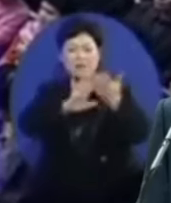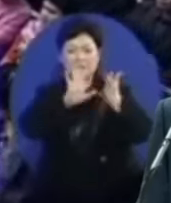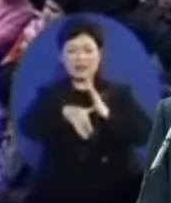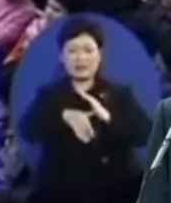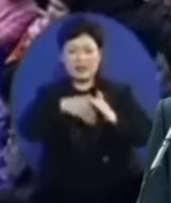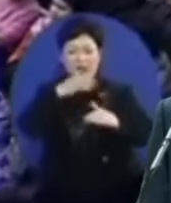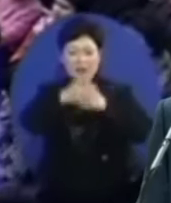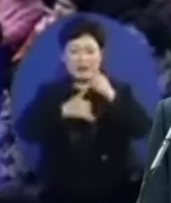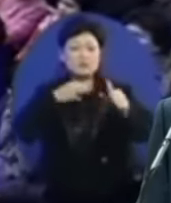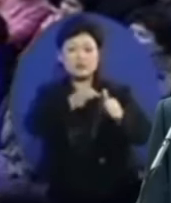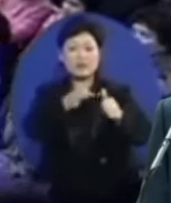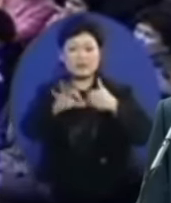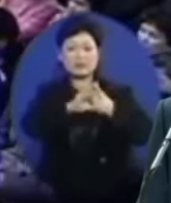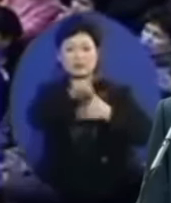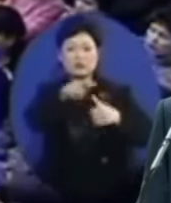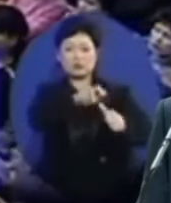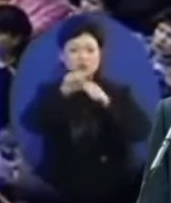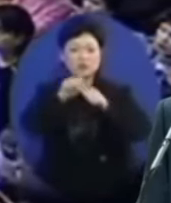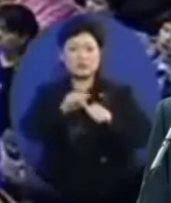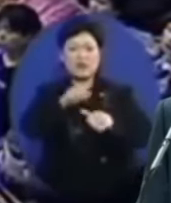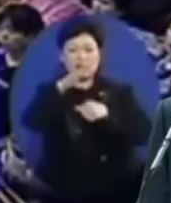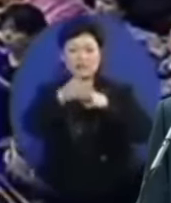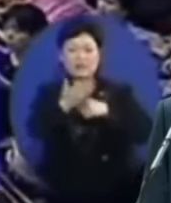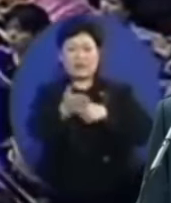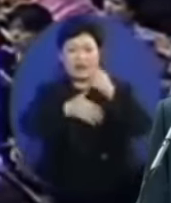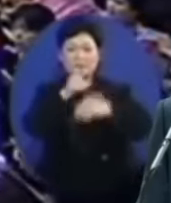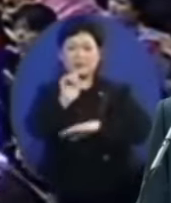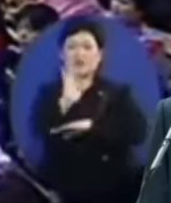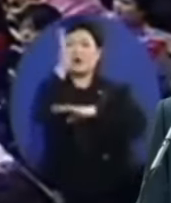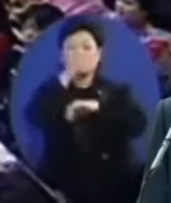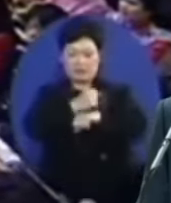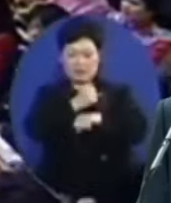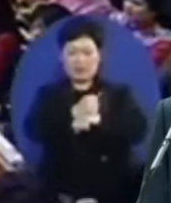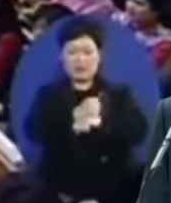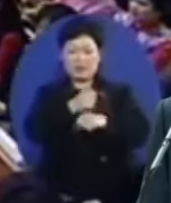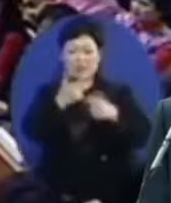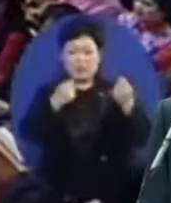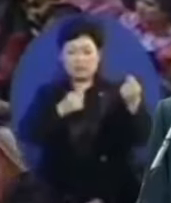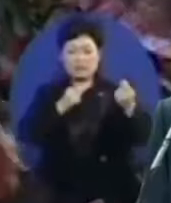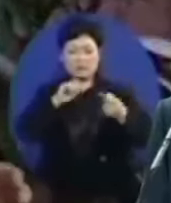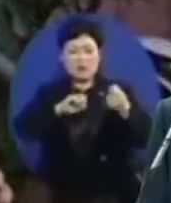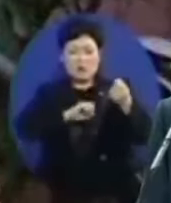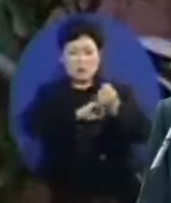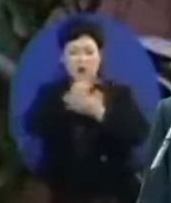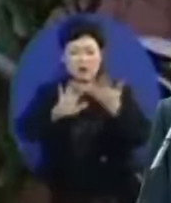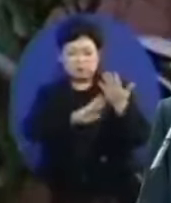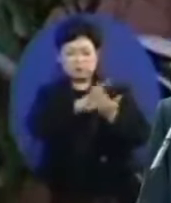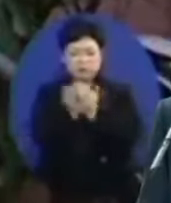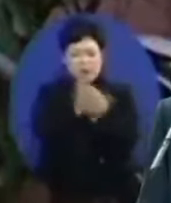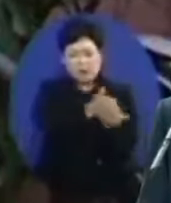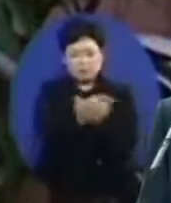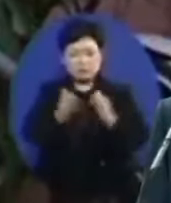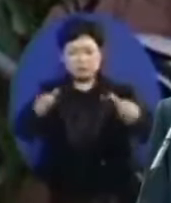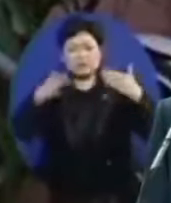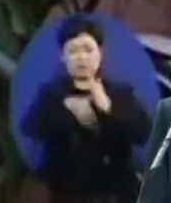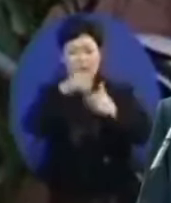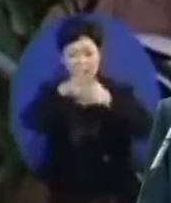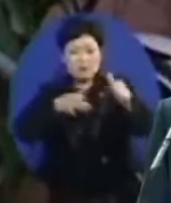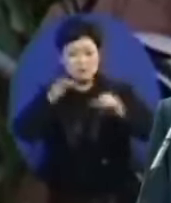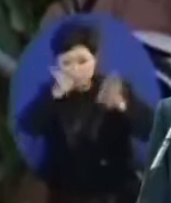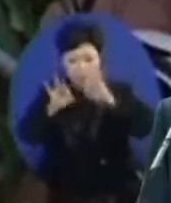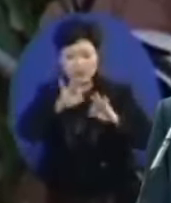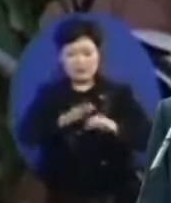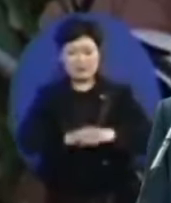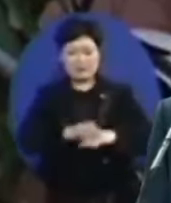건지리니 내가 나를 영화롭게 하리라. 이렇게 광풍이 불 때도 하나님은 나를 부르라. 내가